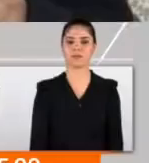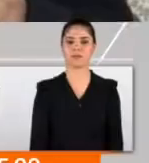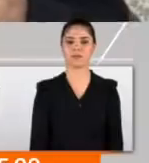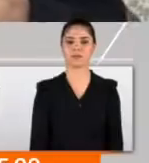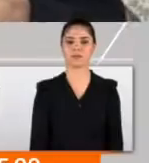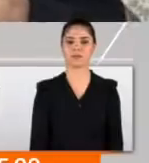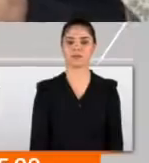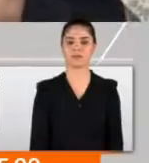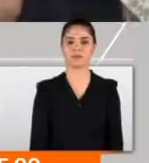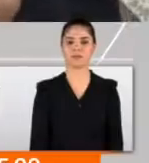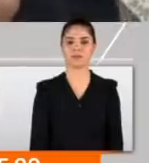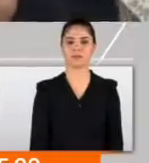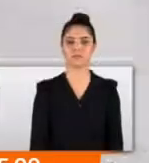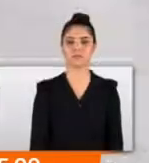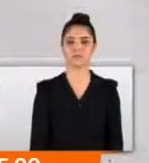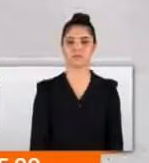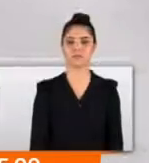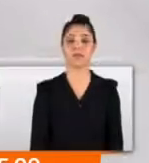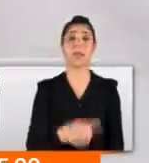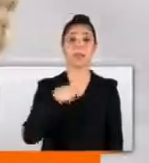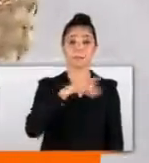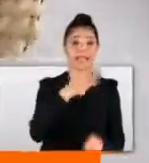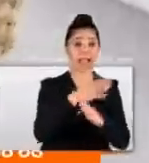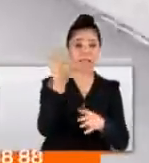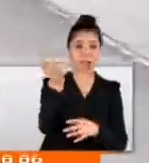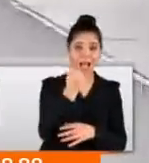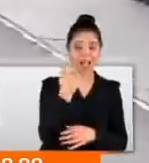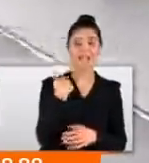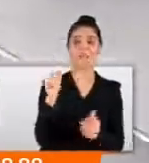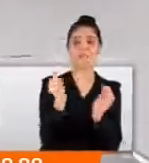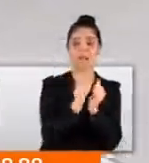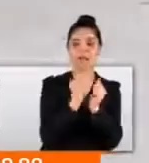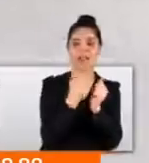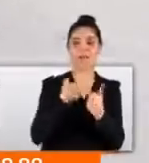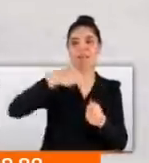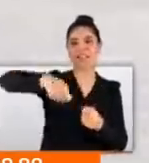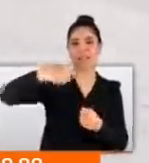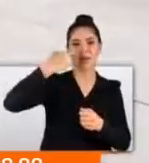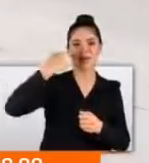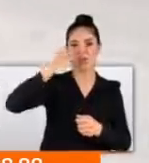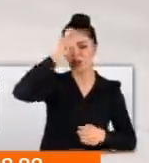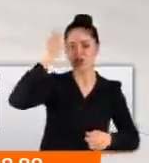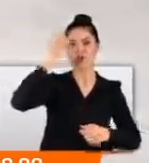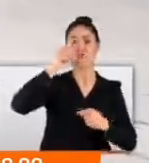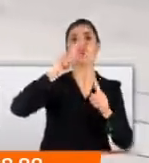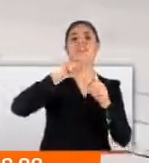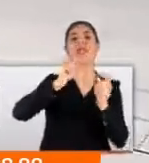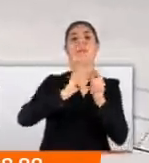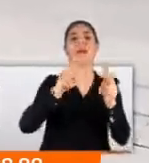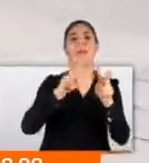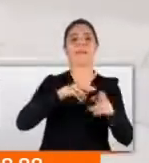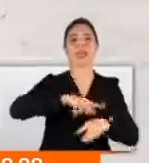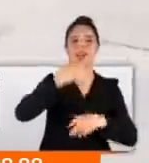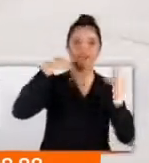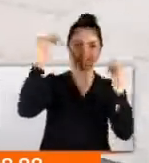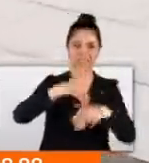aynı olduğunu ben düşünmüyorum. Biz de aldık ekmeklerimizi yanımıza, taktık sepetimizi kolumuza, Türkiye Büyük Millet Meclisi'nin yoluna düştük.